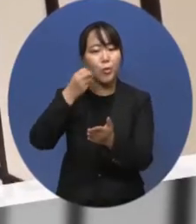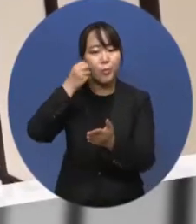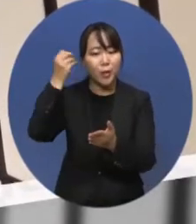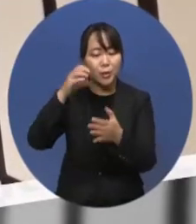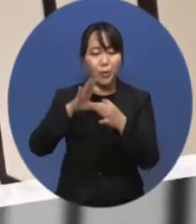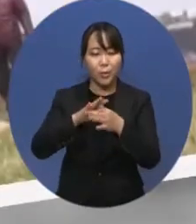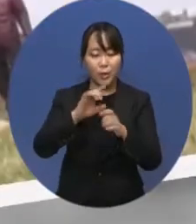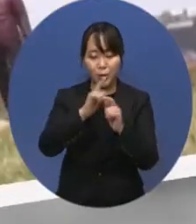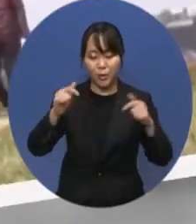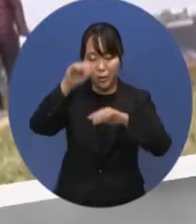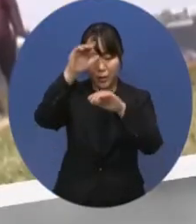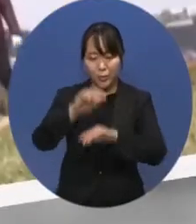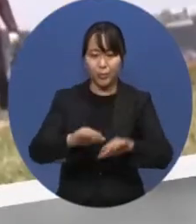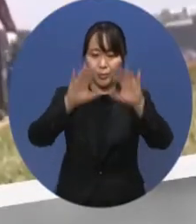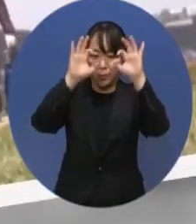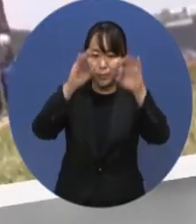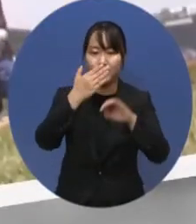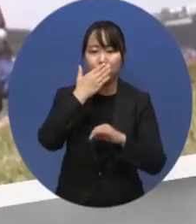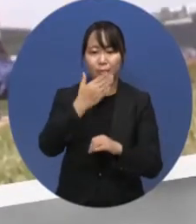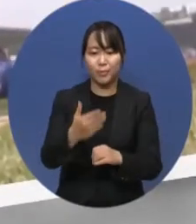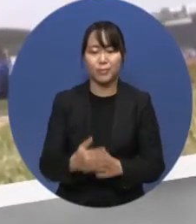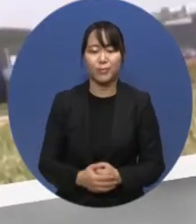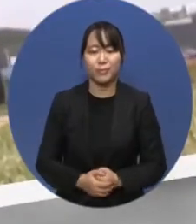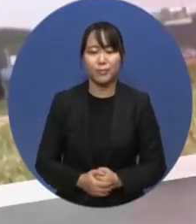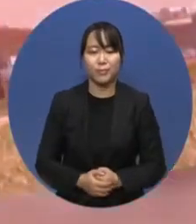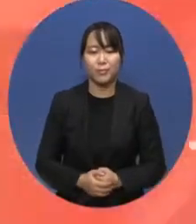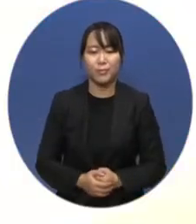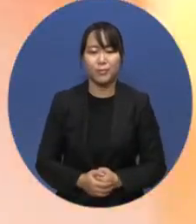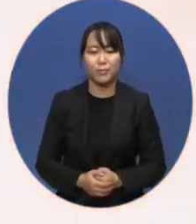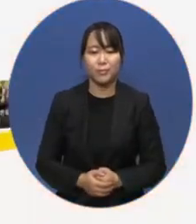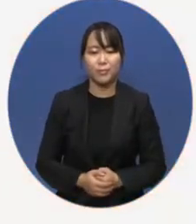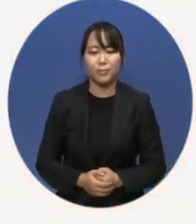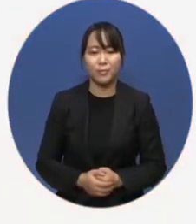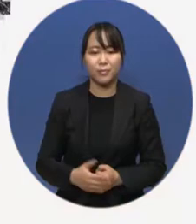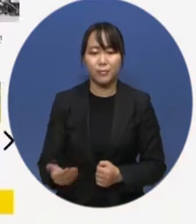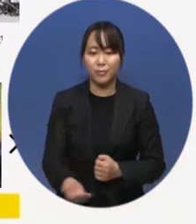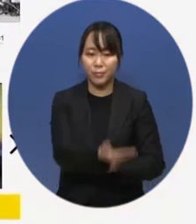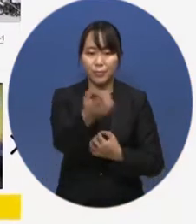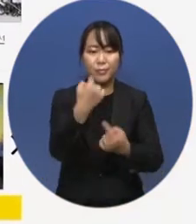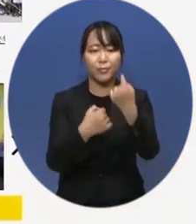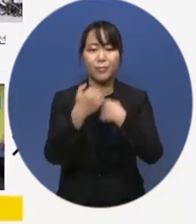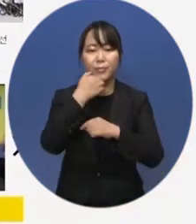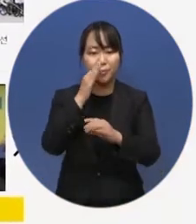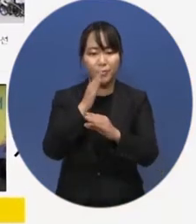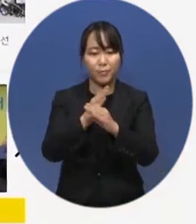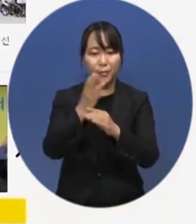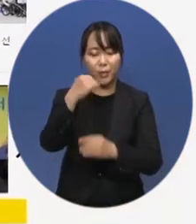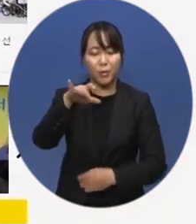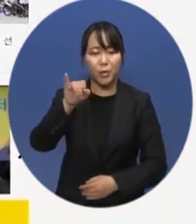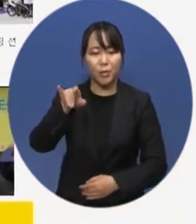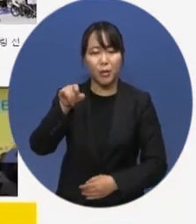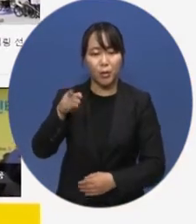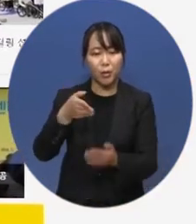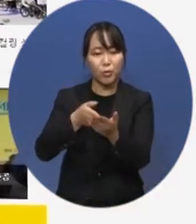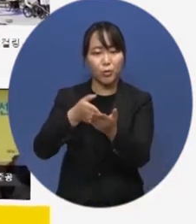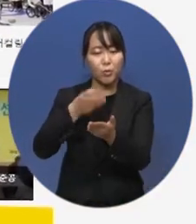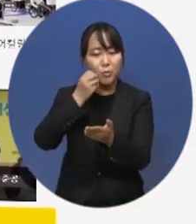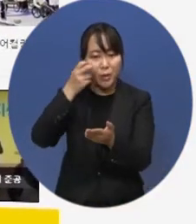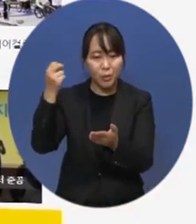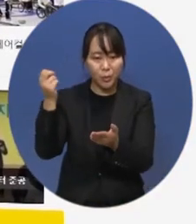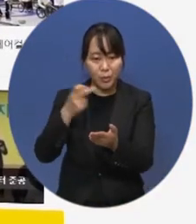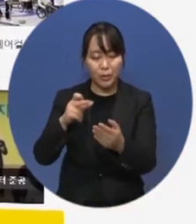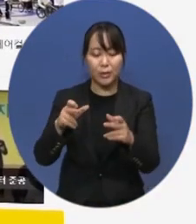홈페이지를 통해 보다 다양한 소식을 접할 수 있습니다 시청자 여러분의 제보를 기다립니다 웰 페어 뉴스